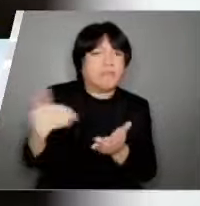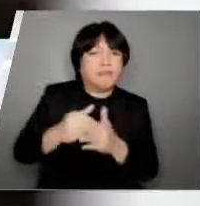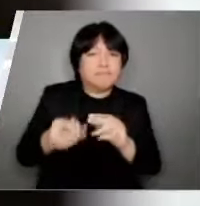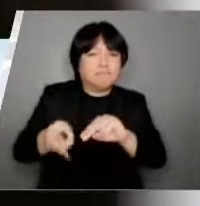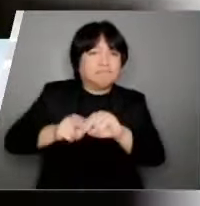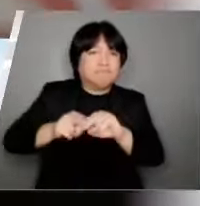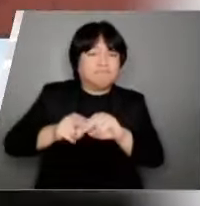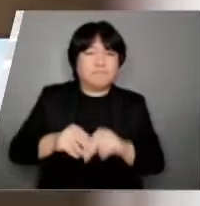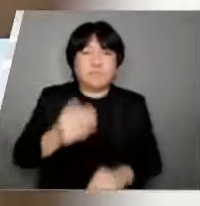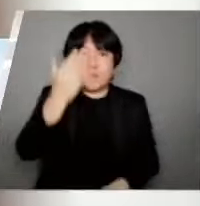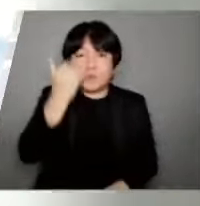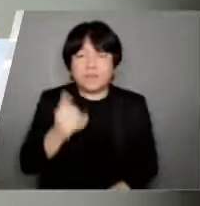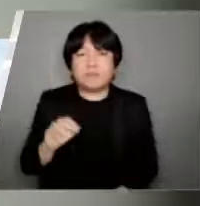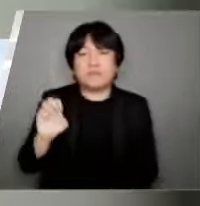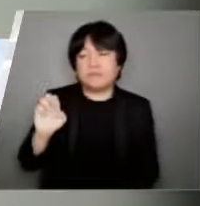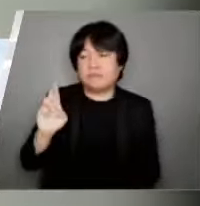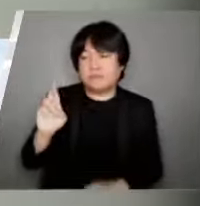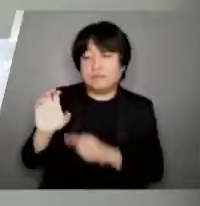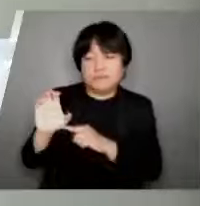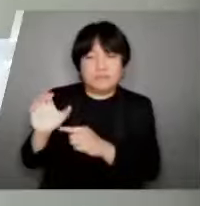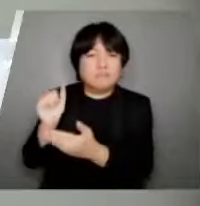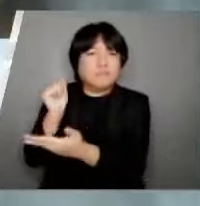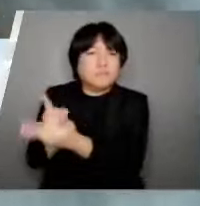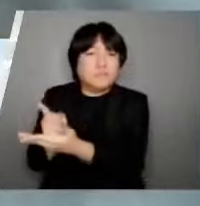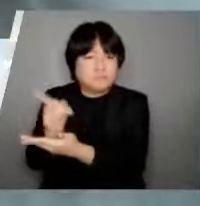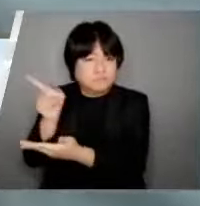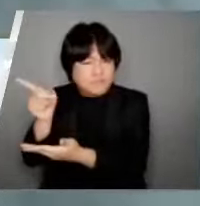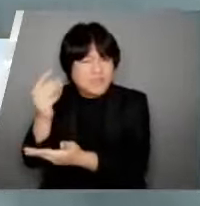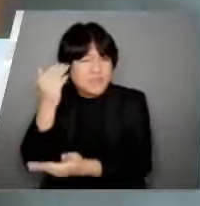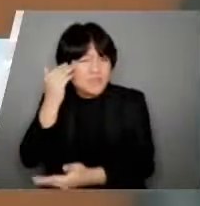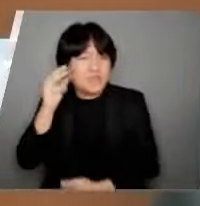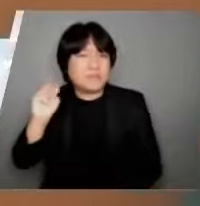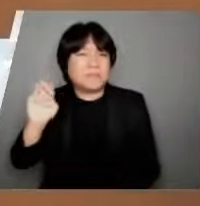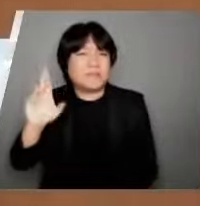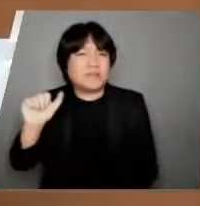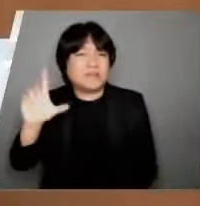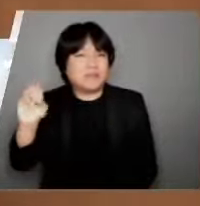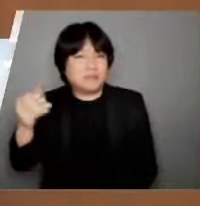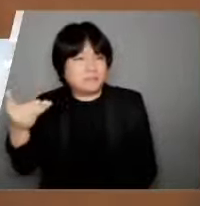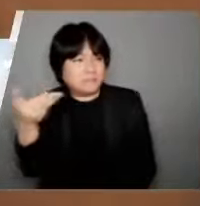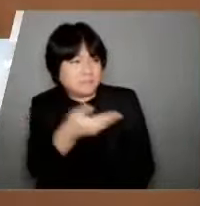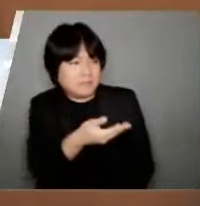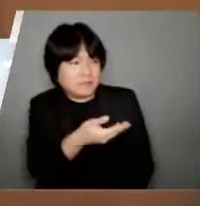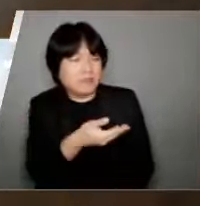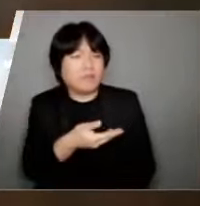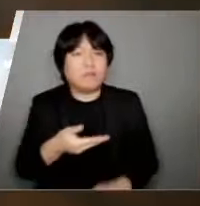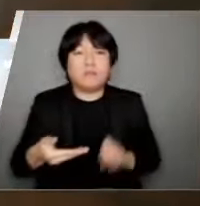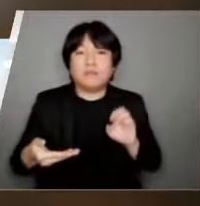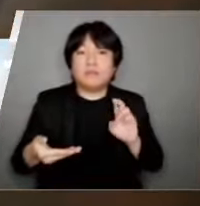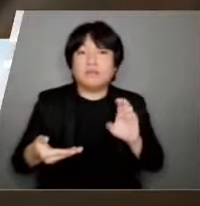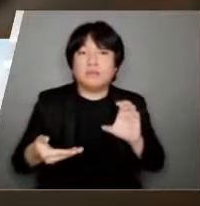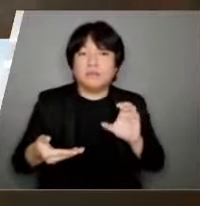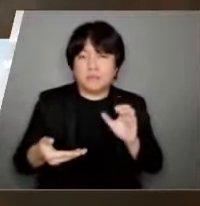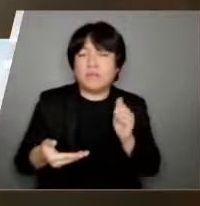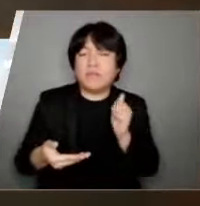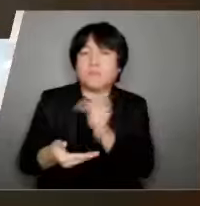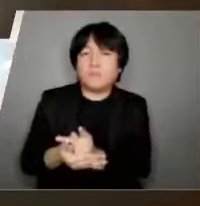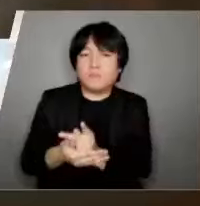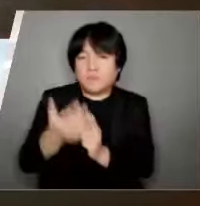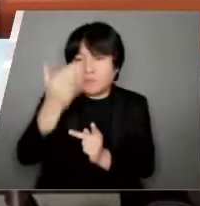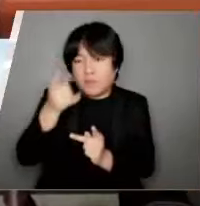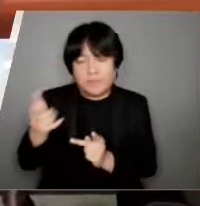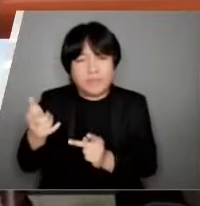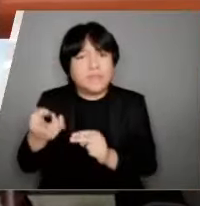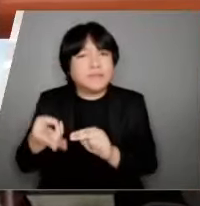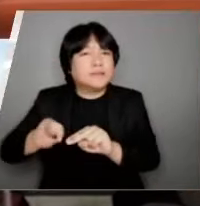ang hiling ng Meralco na singilin sa mga customer ang mas mataas na presyo mula sa mga plantang gumagamit ng natural gas. Ang